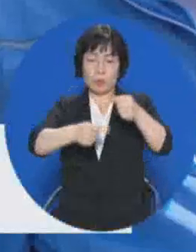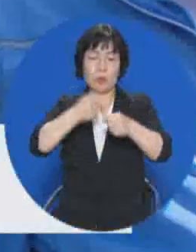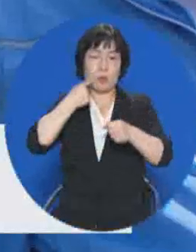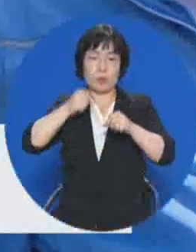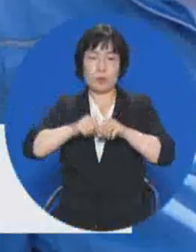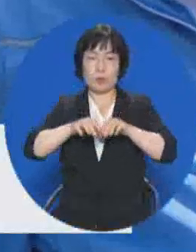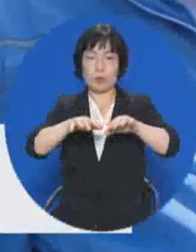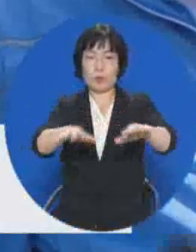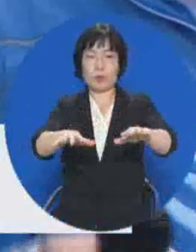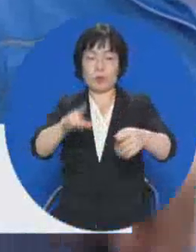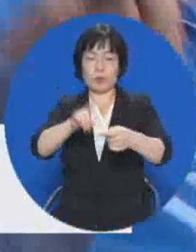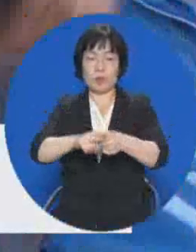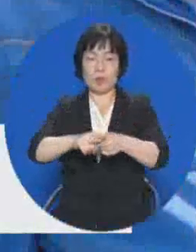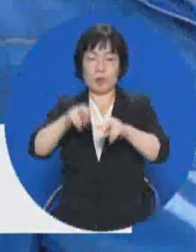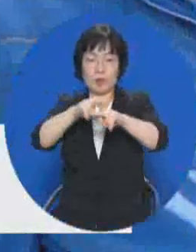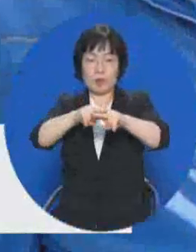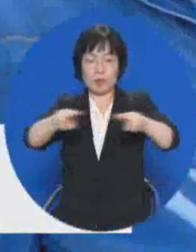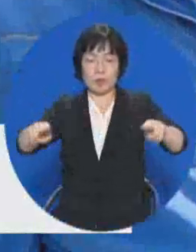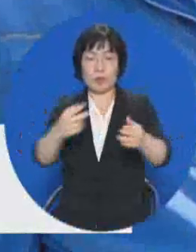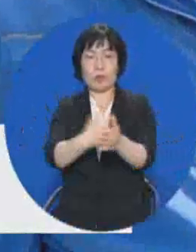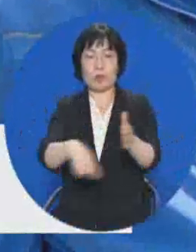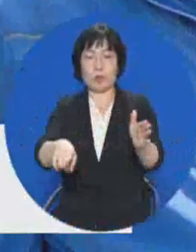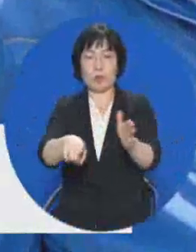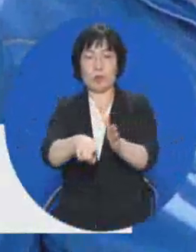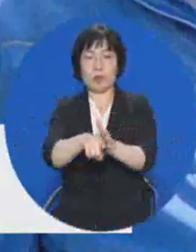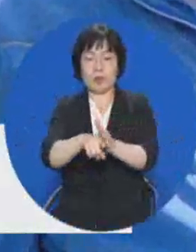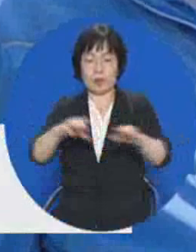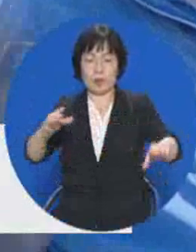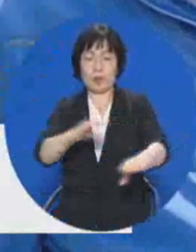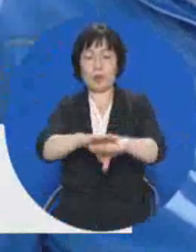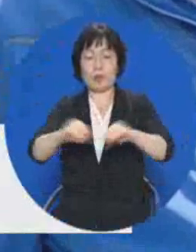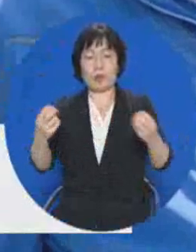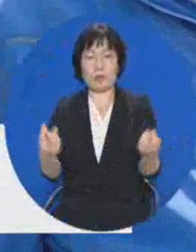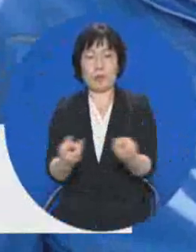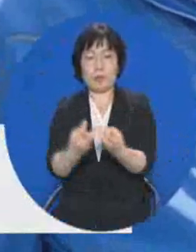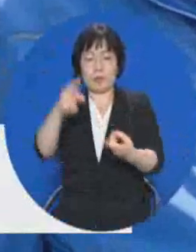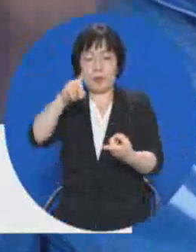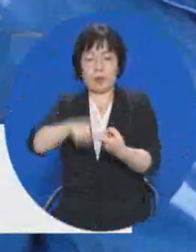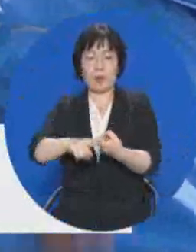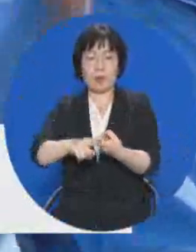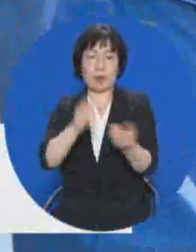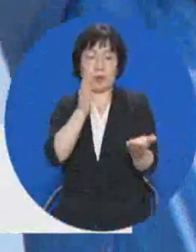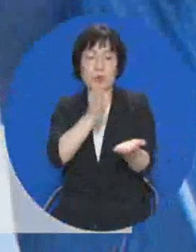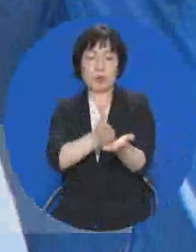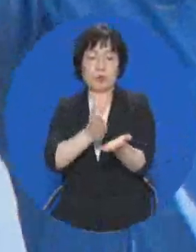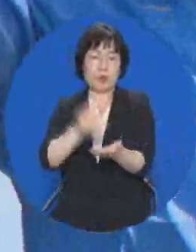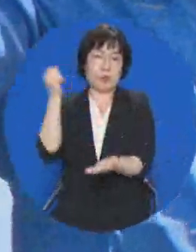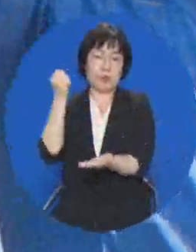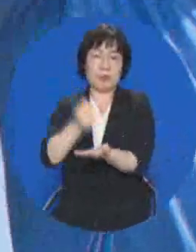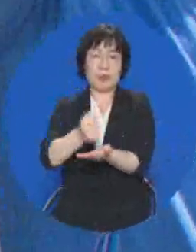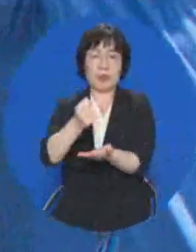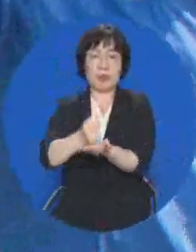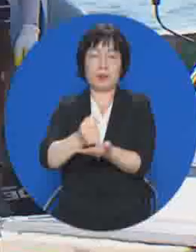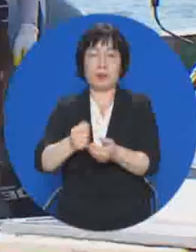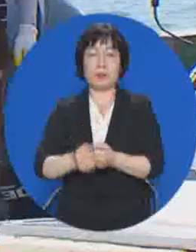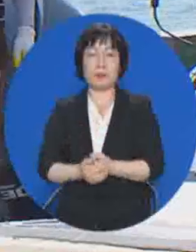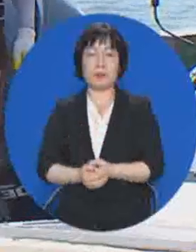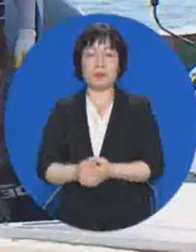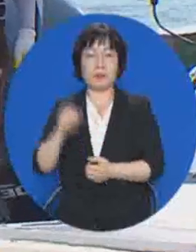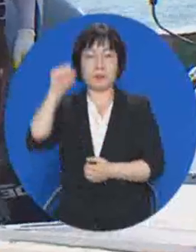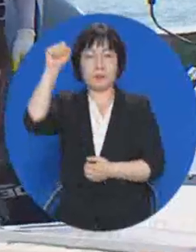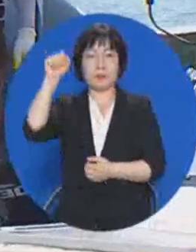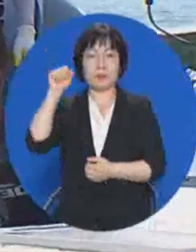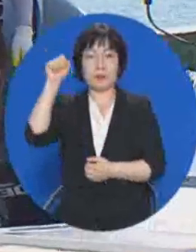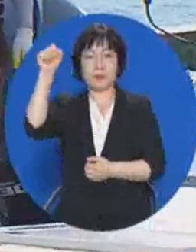오염수 방류 철회를 위한 종합 대책을 마련하라! 마련하라! 마련하라!